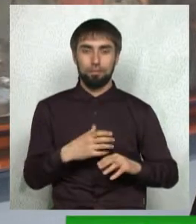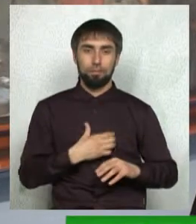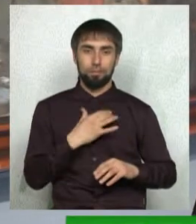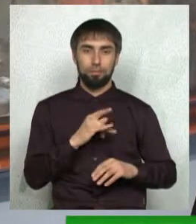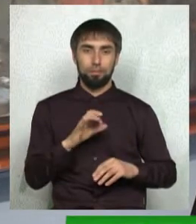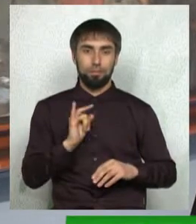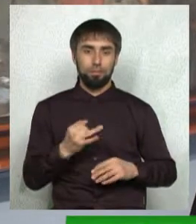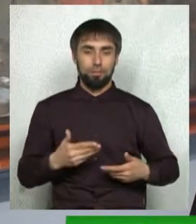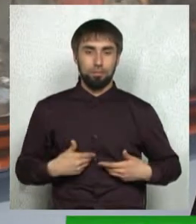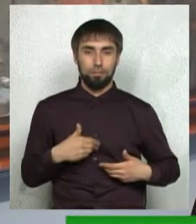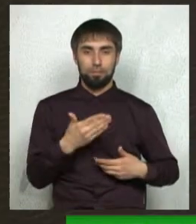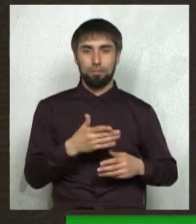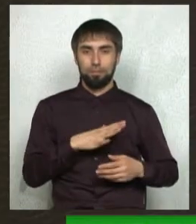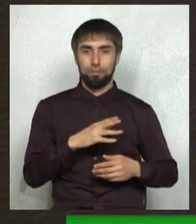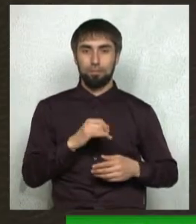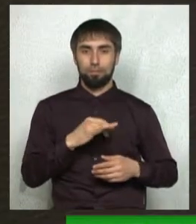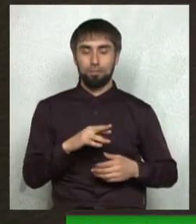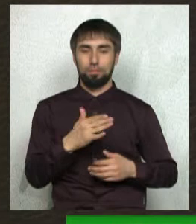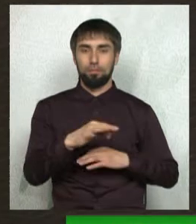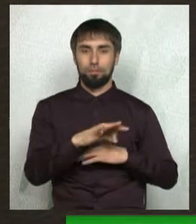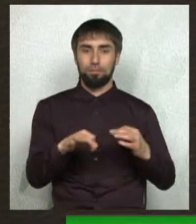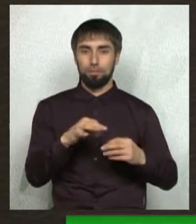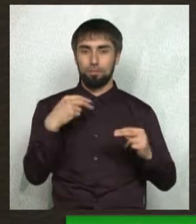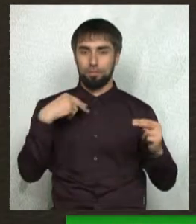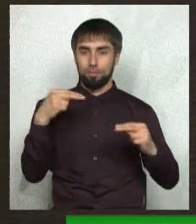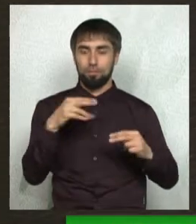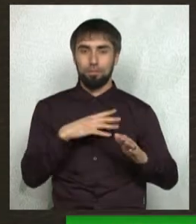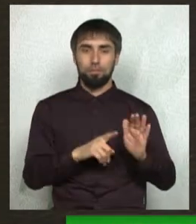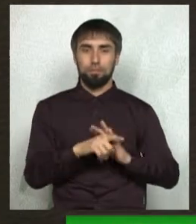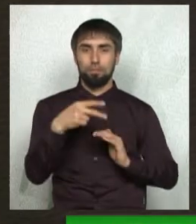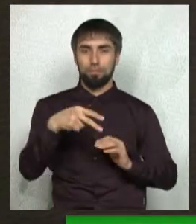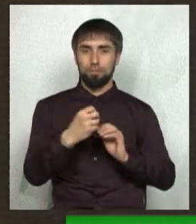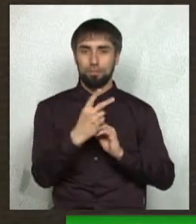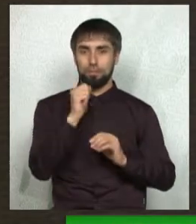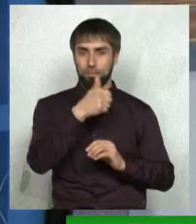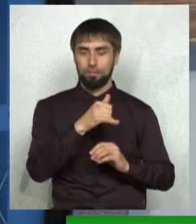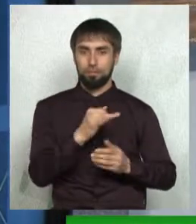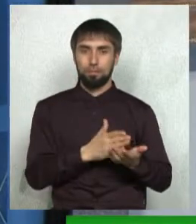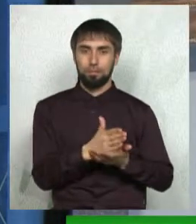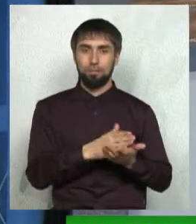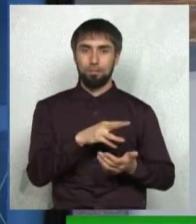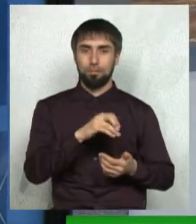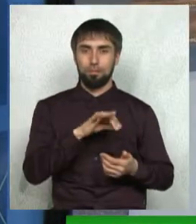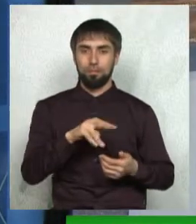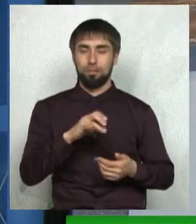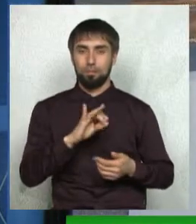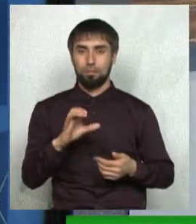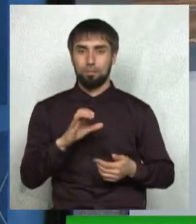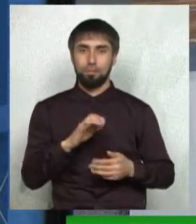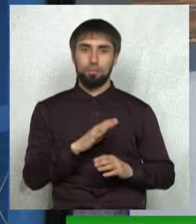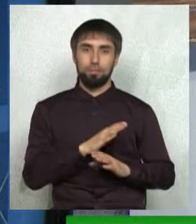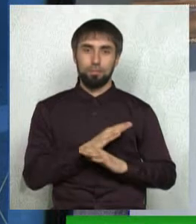и пережили всю эту трагедию. Проект «Очевидец» был запущен еще в 2012 году сотрудниками мемориального комплекса